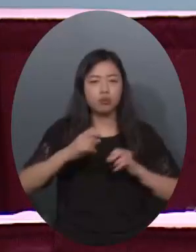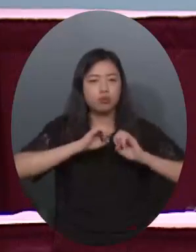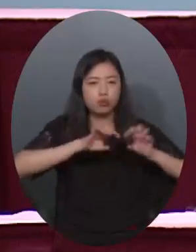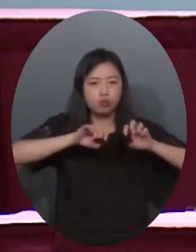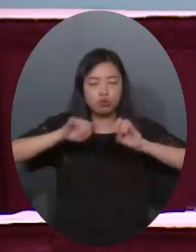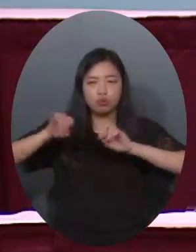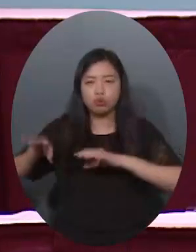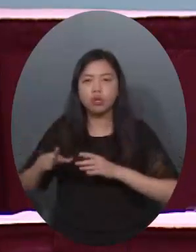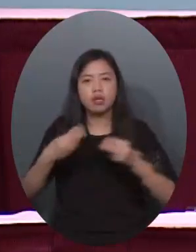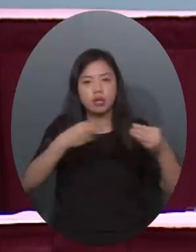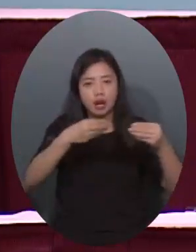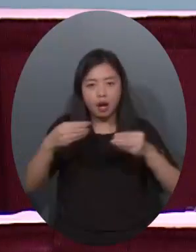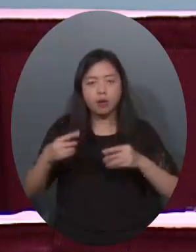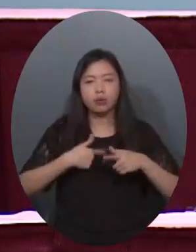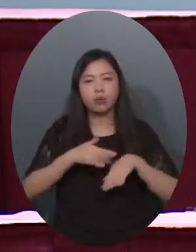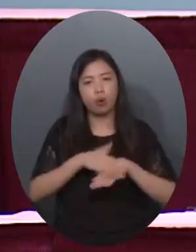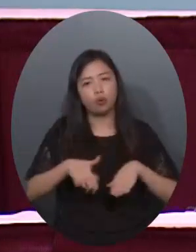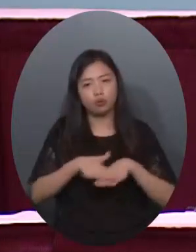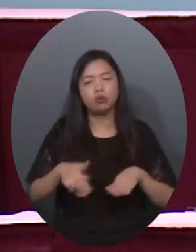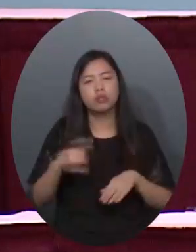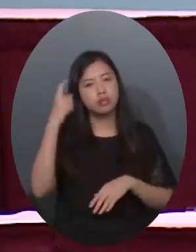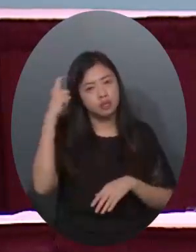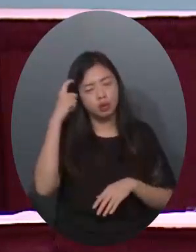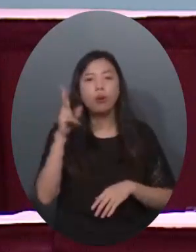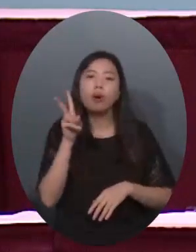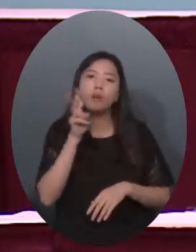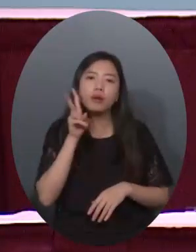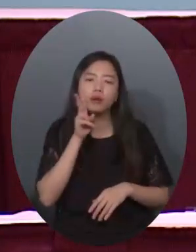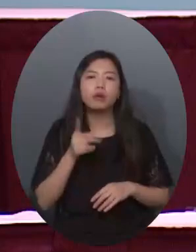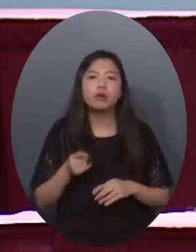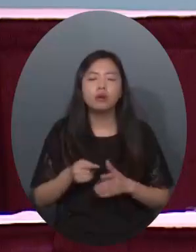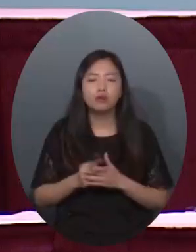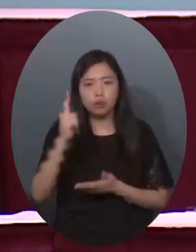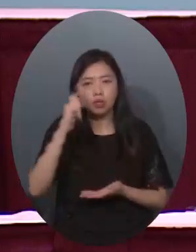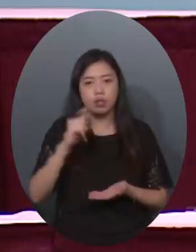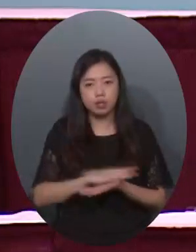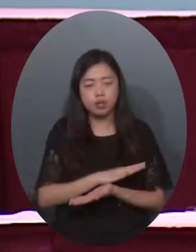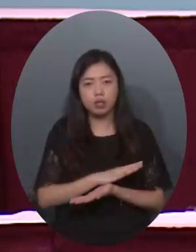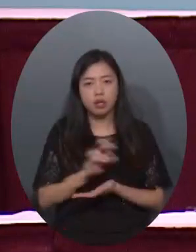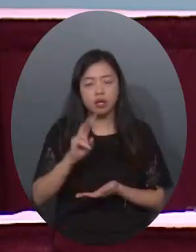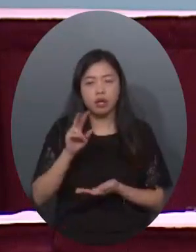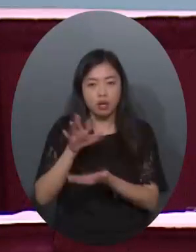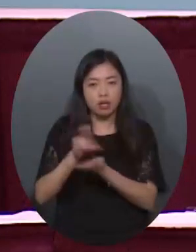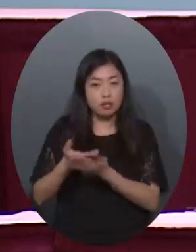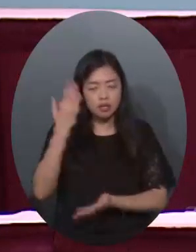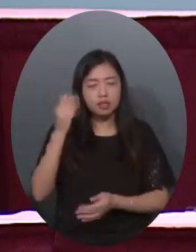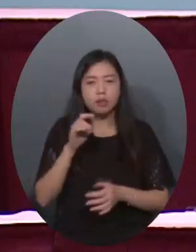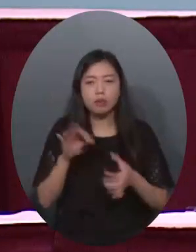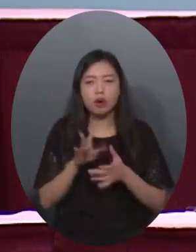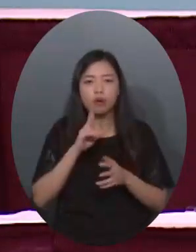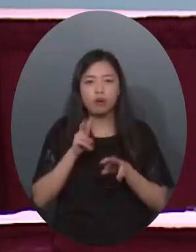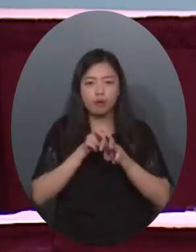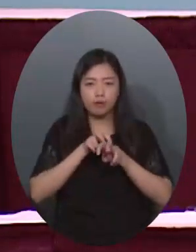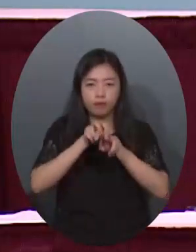動教育公眾安全意識，例如在去年繼續推展一系列扶手電